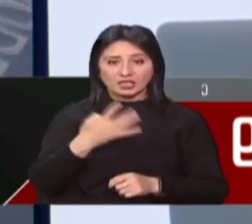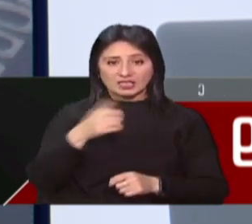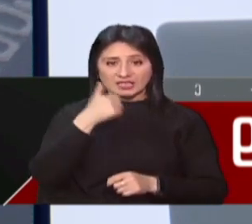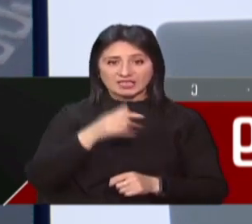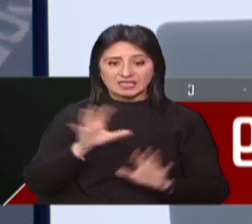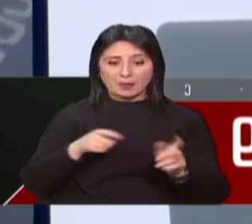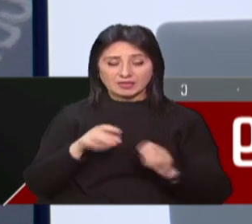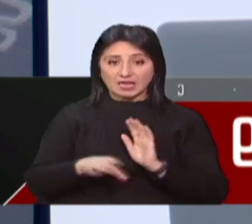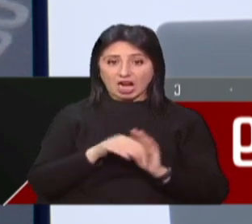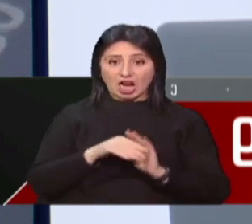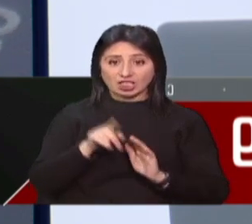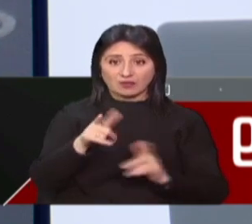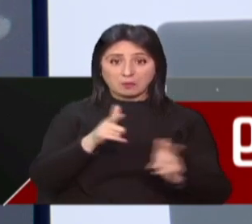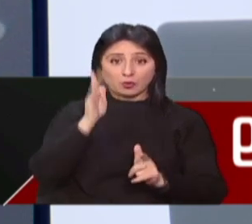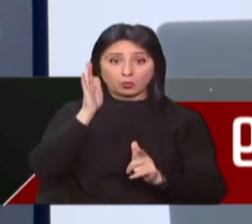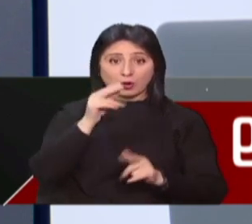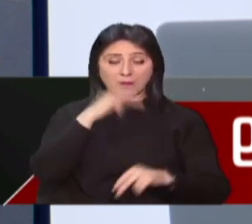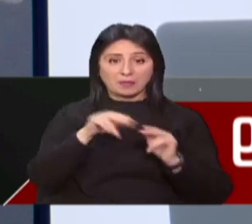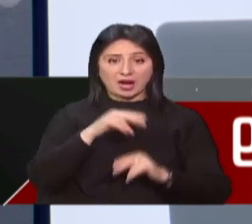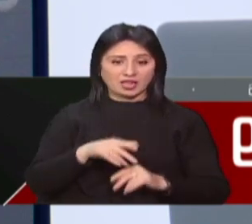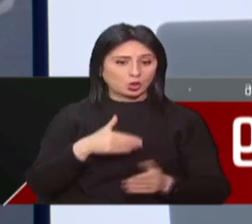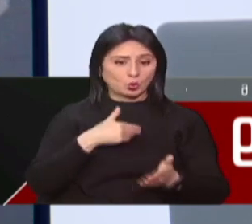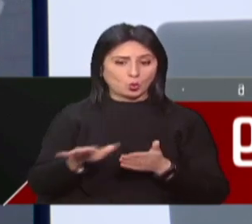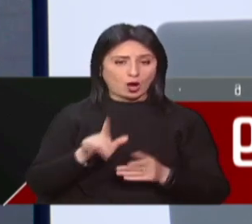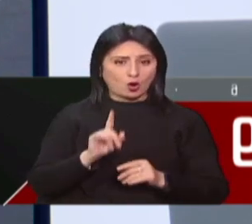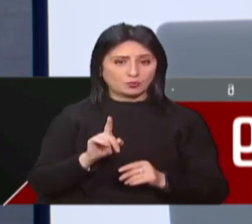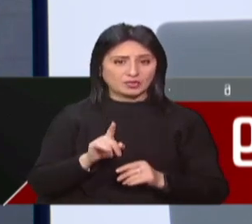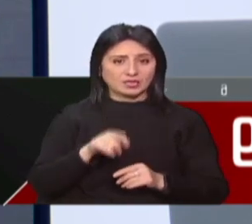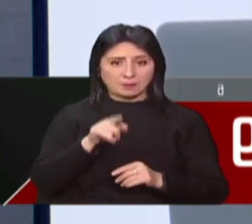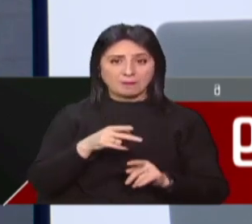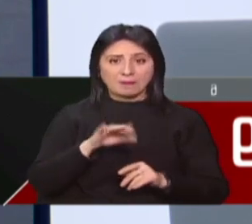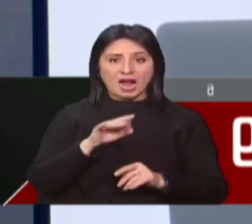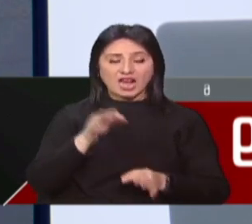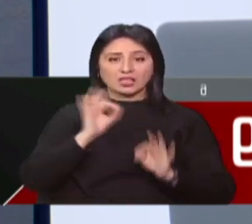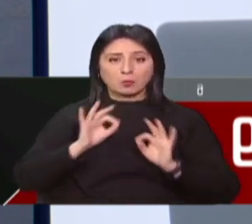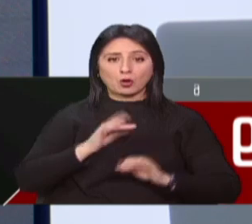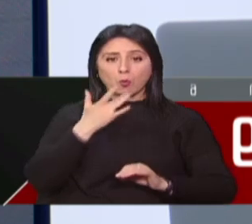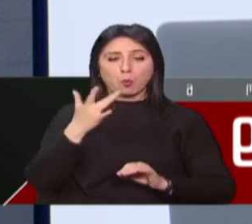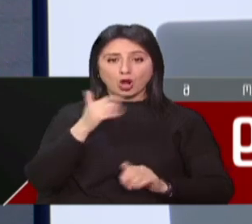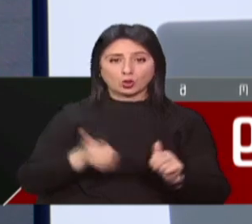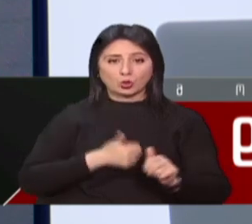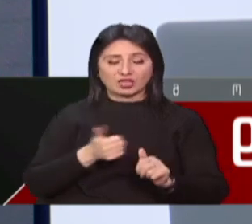2024 qlis saprezidento archevnebistvis emzadeba brawldebas kategoriulad uarqobs da Manhattanis prokurors politik